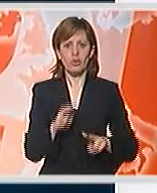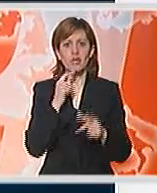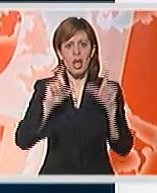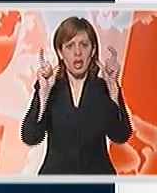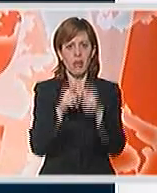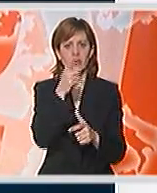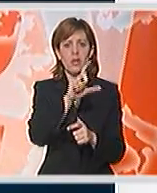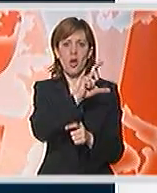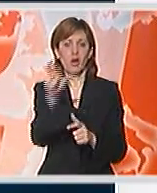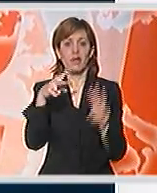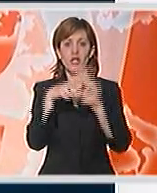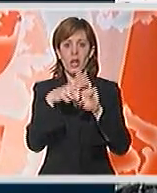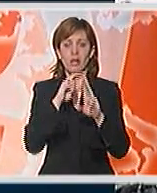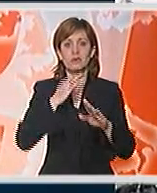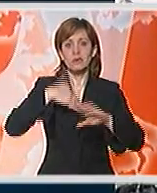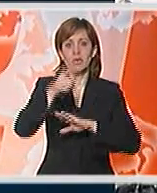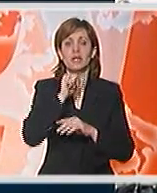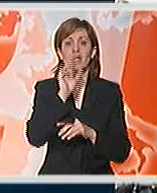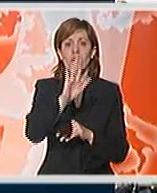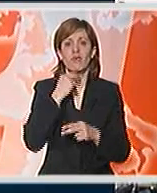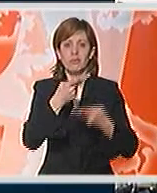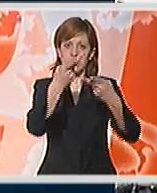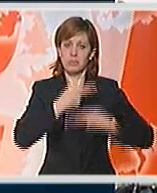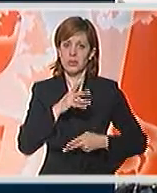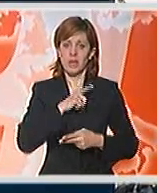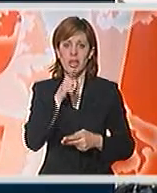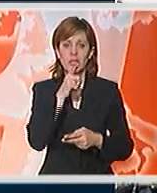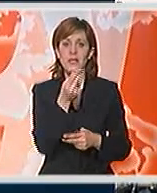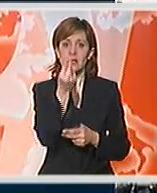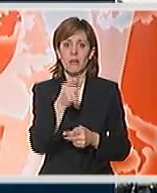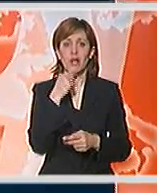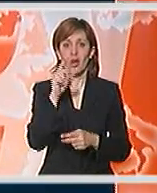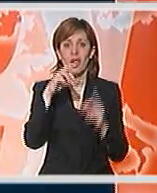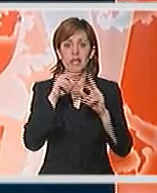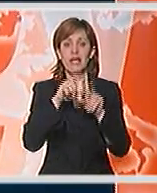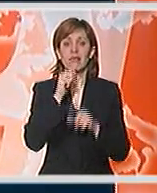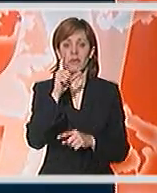hapšenje okrivljenog Šarića, a potom i njegovu ekstradiciju u Srbiji, rekao je Radisavljević.